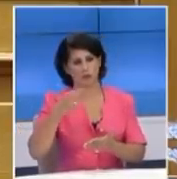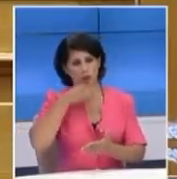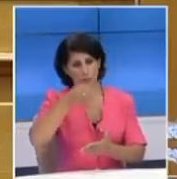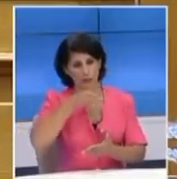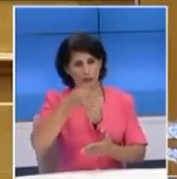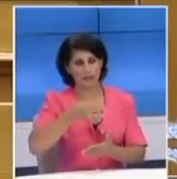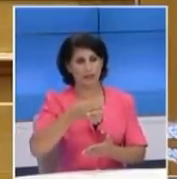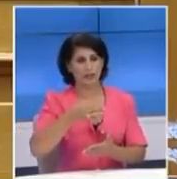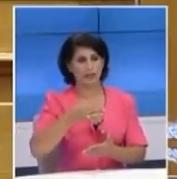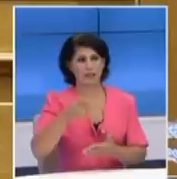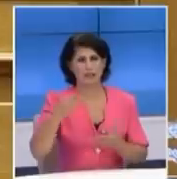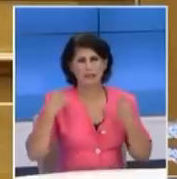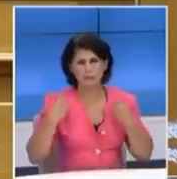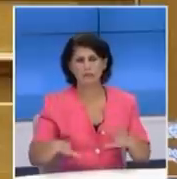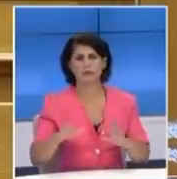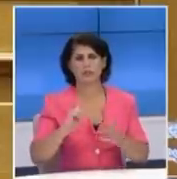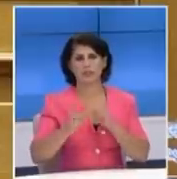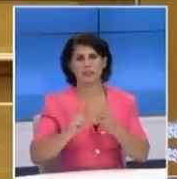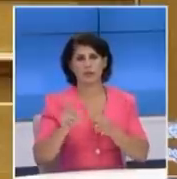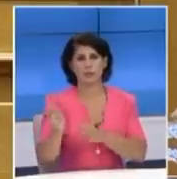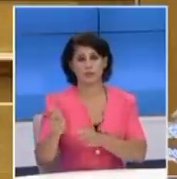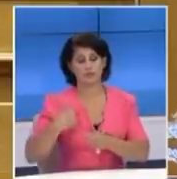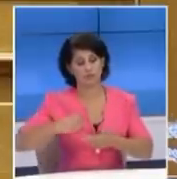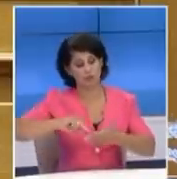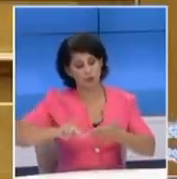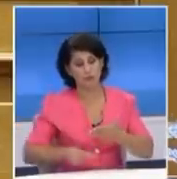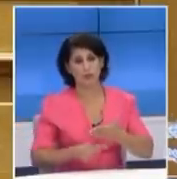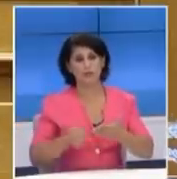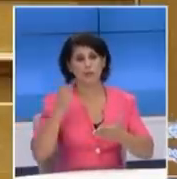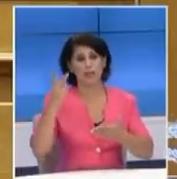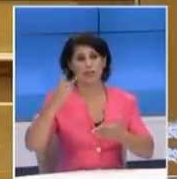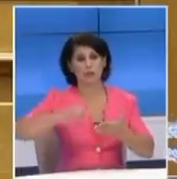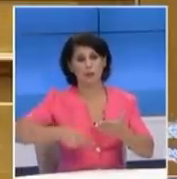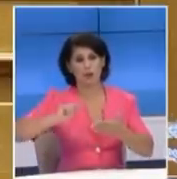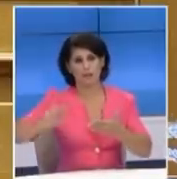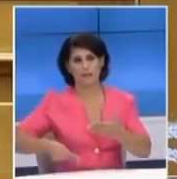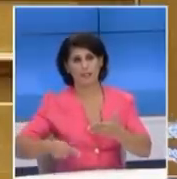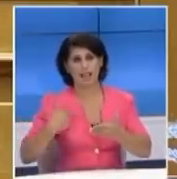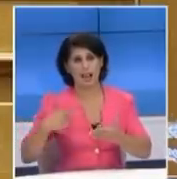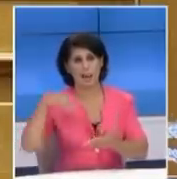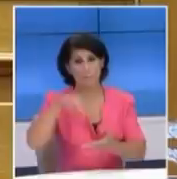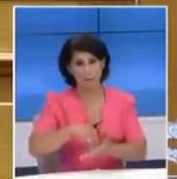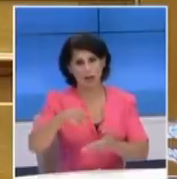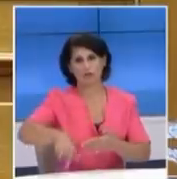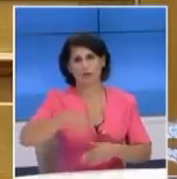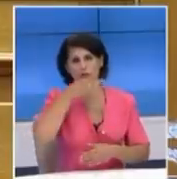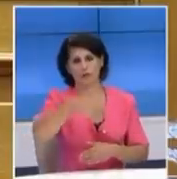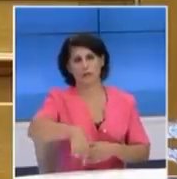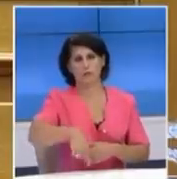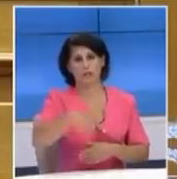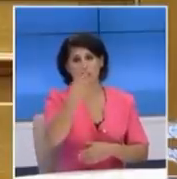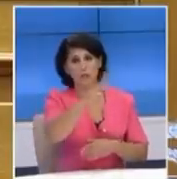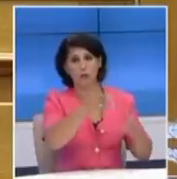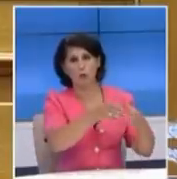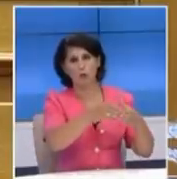Έλληνα Πρωθυπουργού για την επέσχυντη συμφωνία των Πρεσπών. Την προσυπογράφω με δύο υπογραφές. Αλλά την επαναλαμβάνω και σήμερα για το δικό